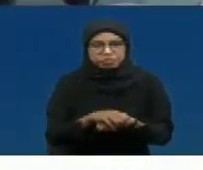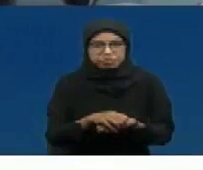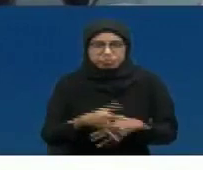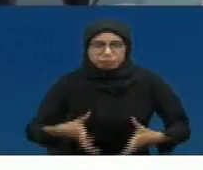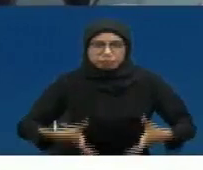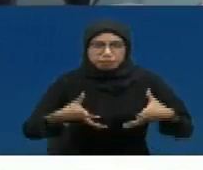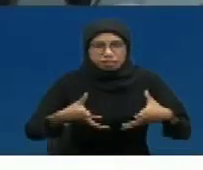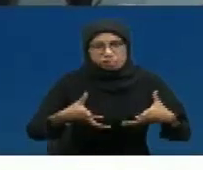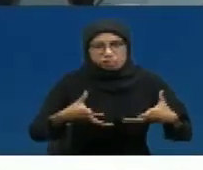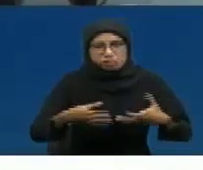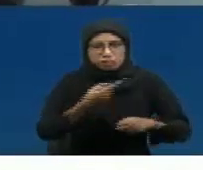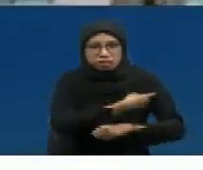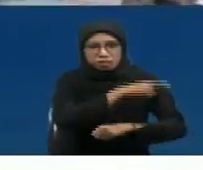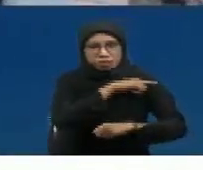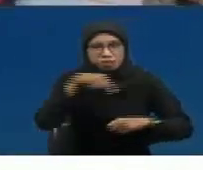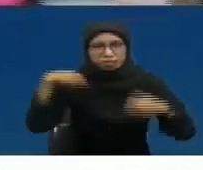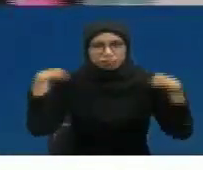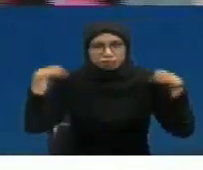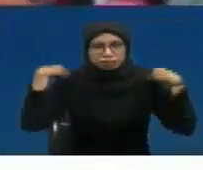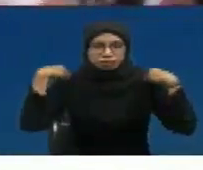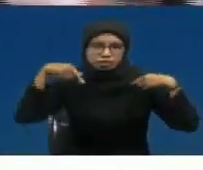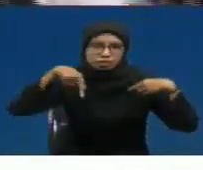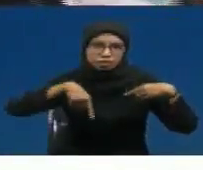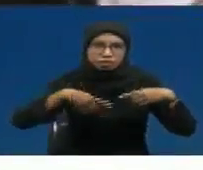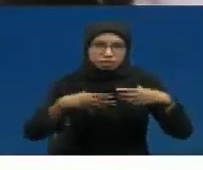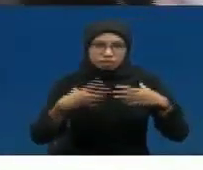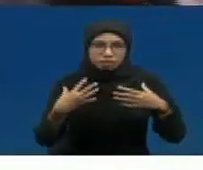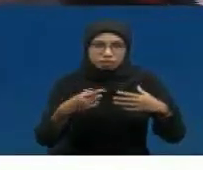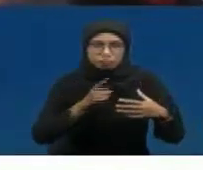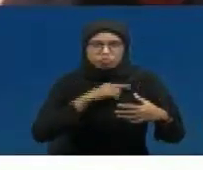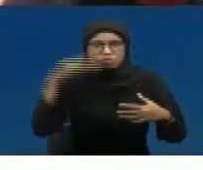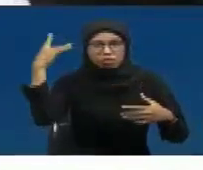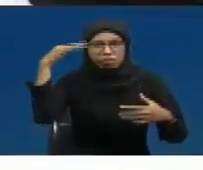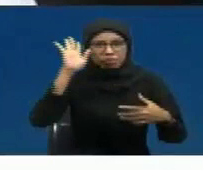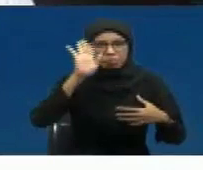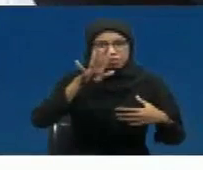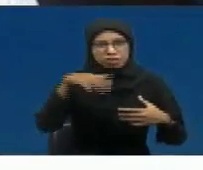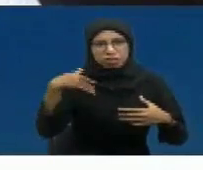Berbekal keterampilan dalam bidang tata busana, diharapkan muncul pengusaha-pengusaha baru yang dapat